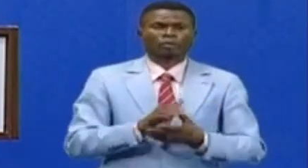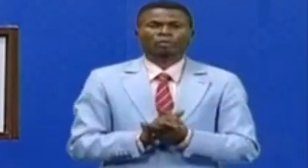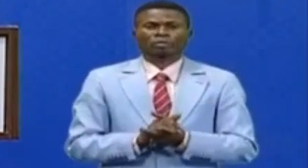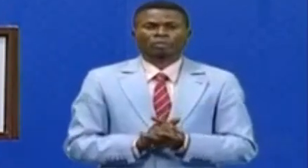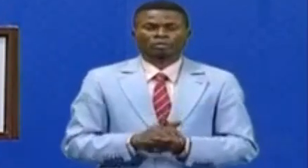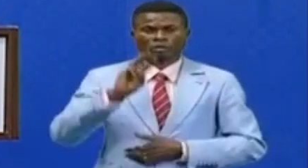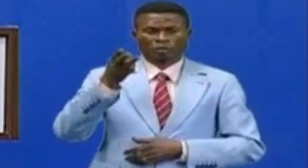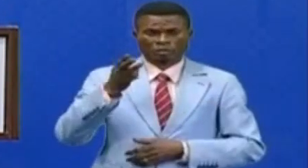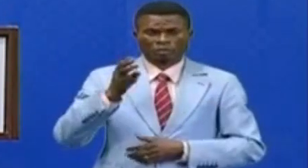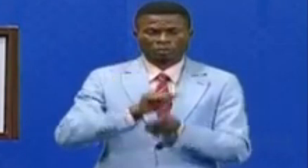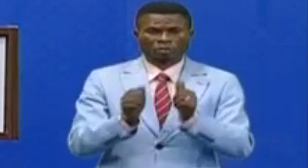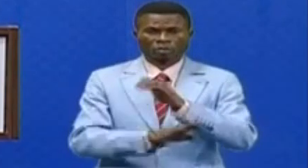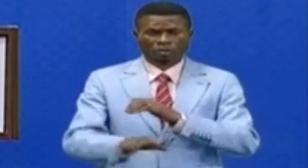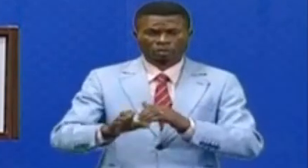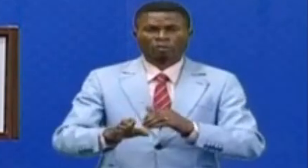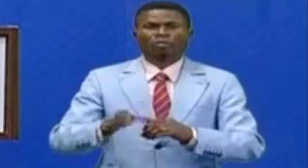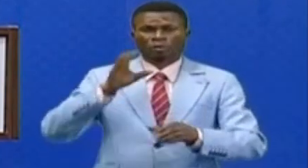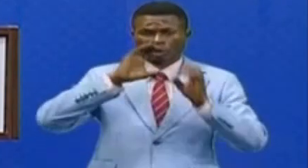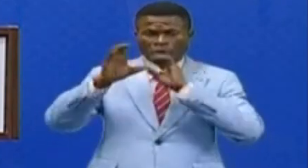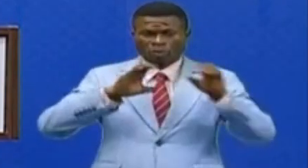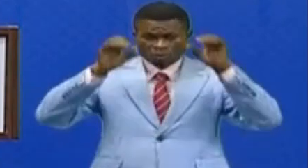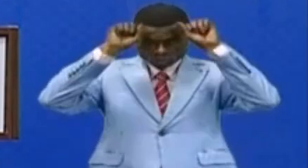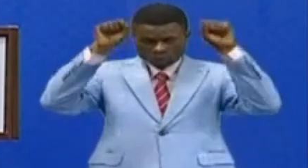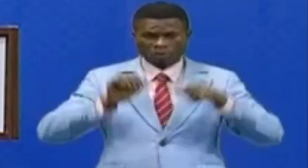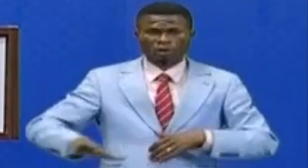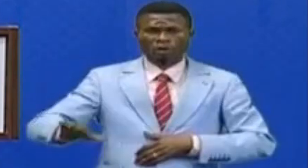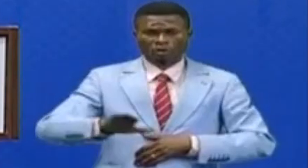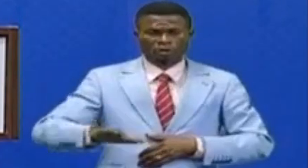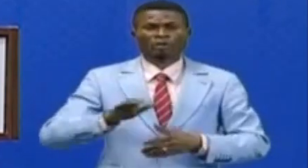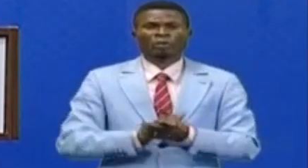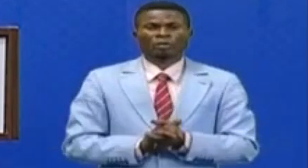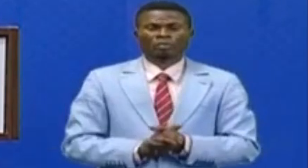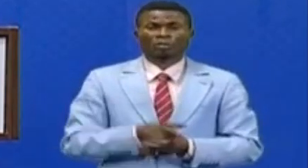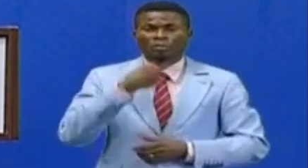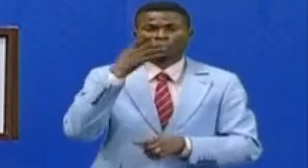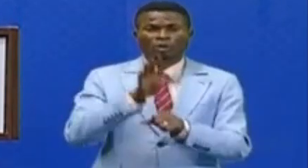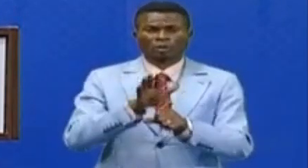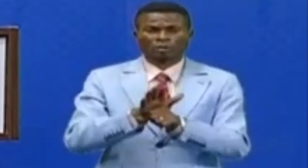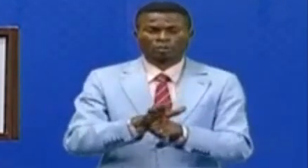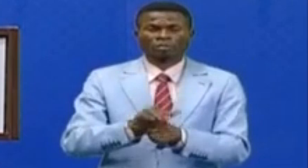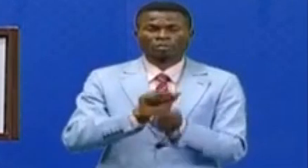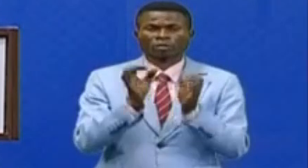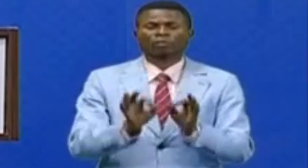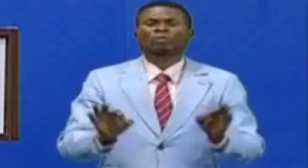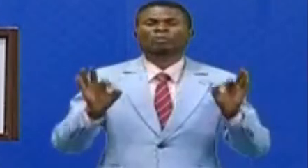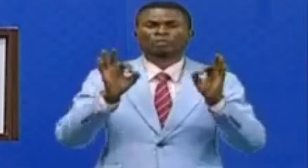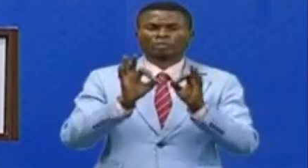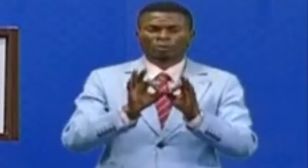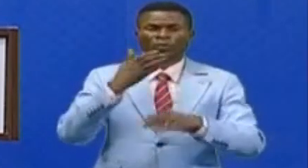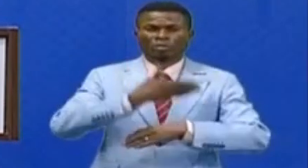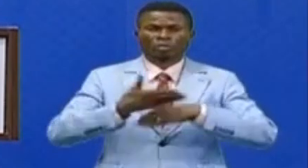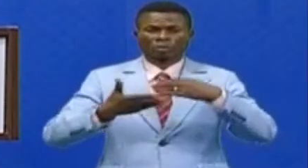Le troisième et dernier point de la communication du président de la République a porté sur la nécessité de construire